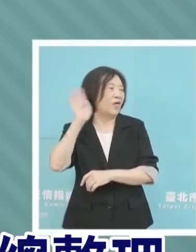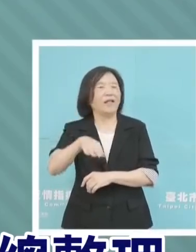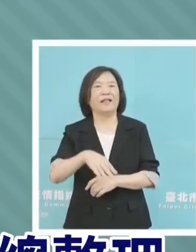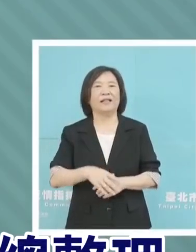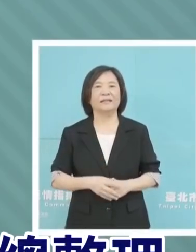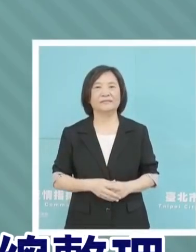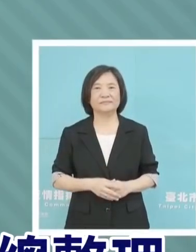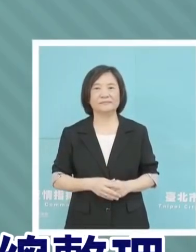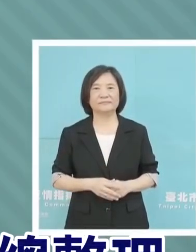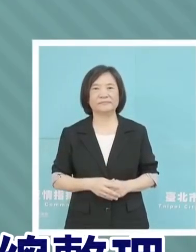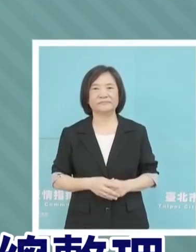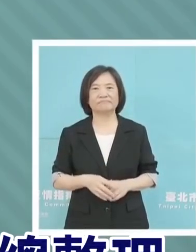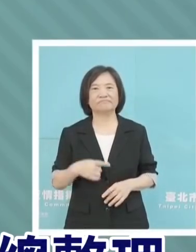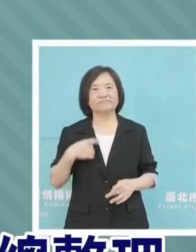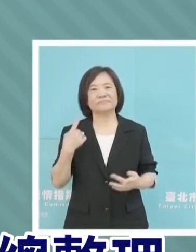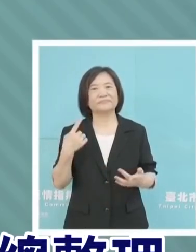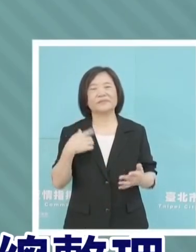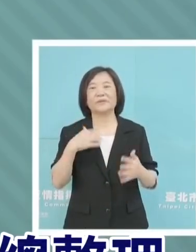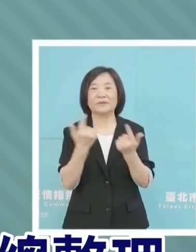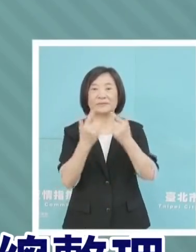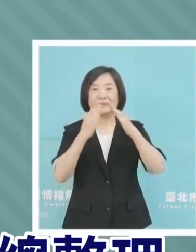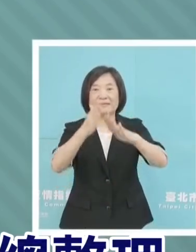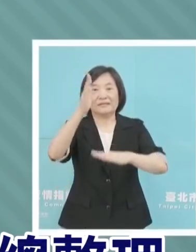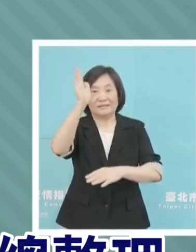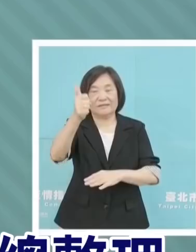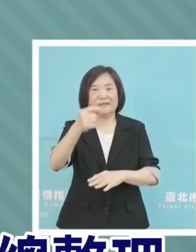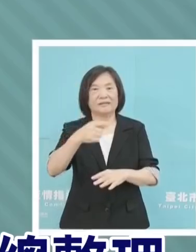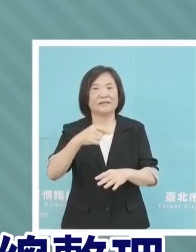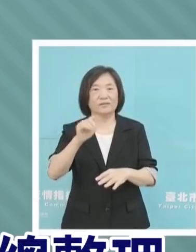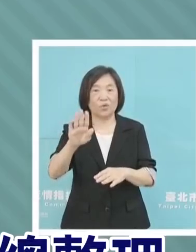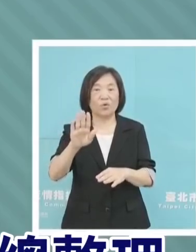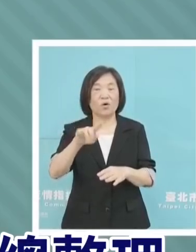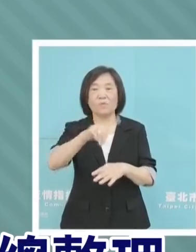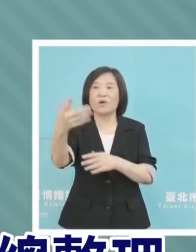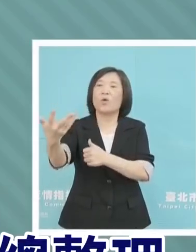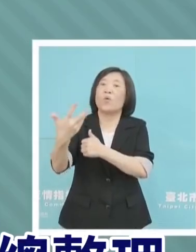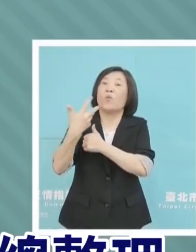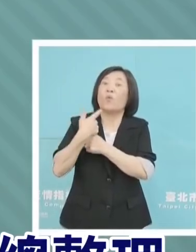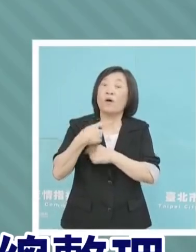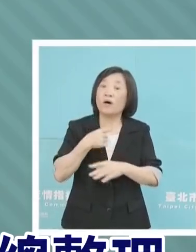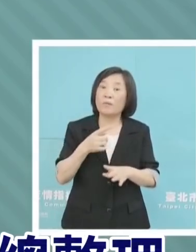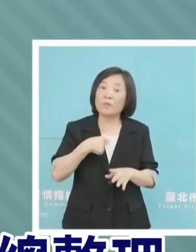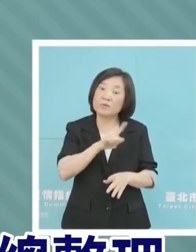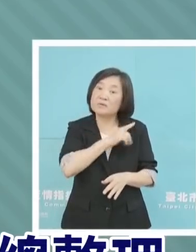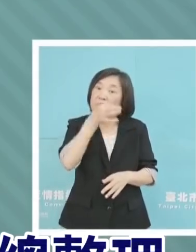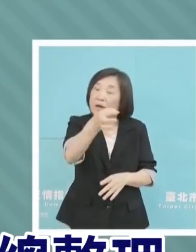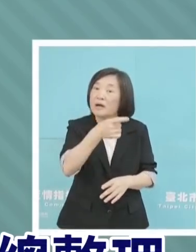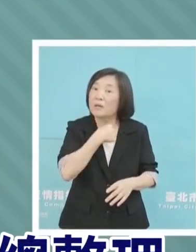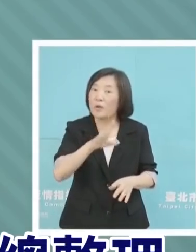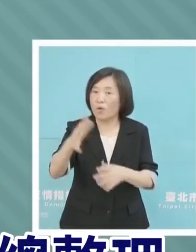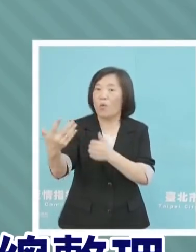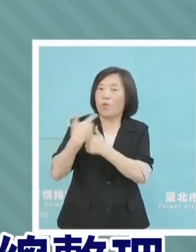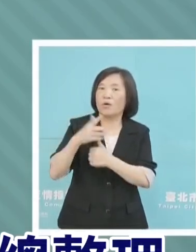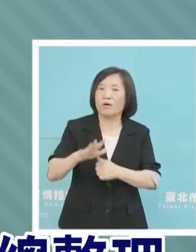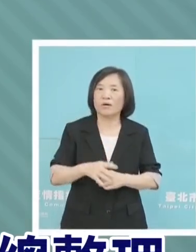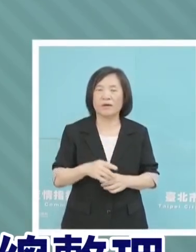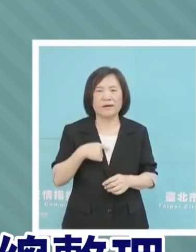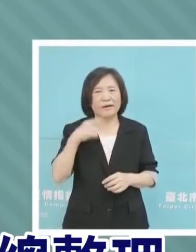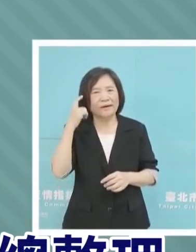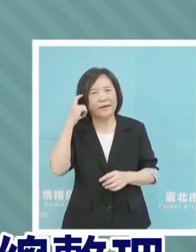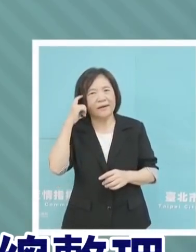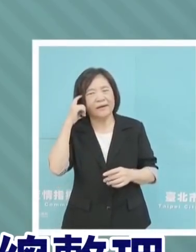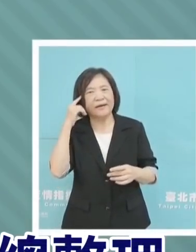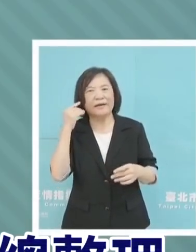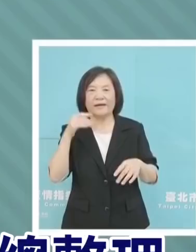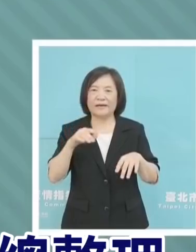了。坦白讲当台北市长也是有人来问我们说要不要自己买，但是我每次讲说